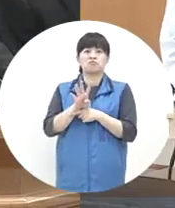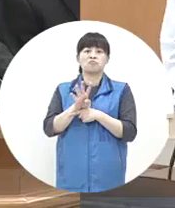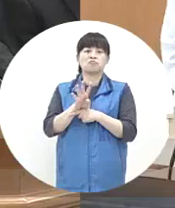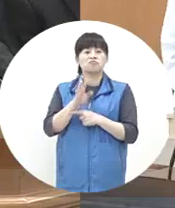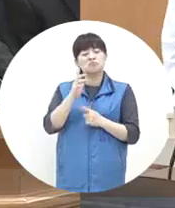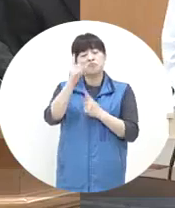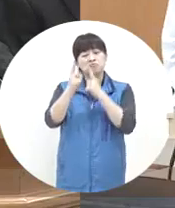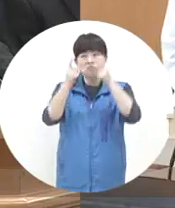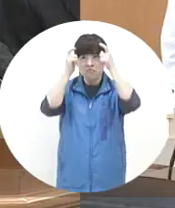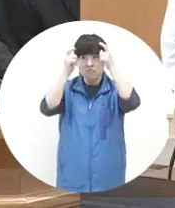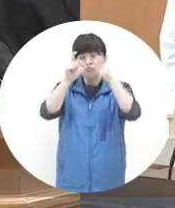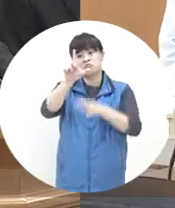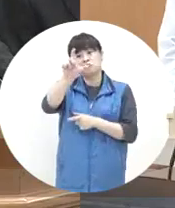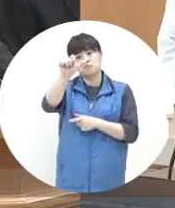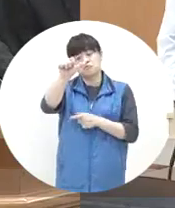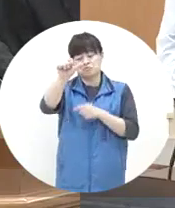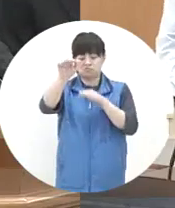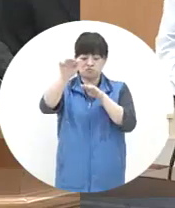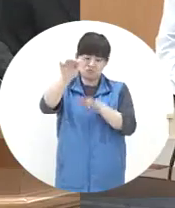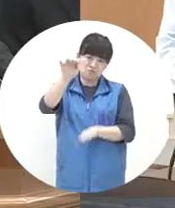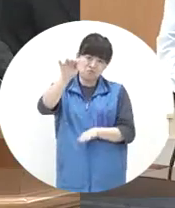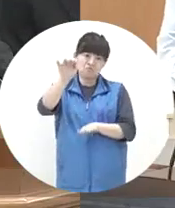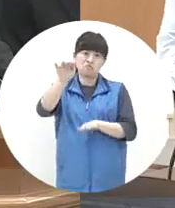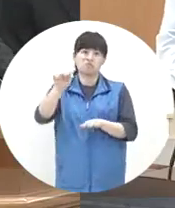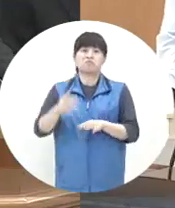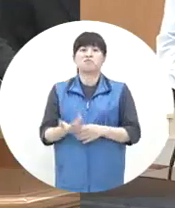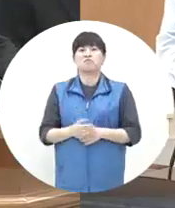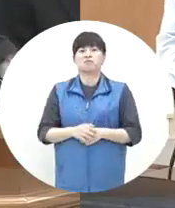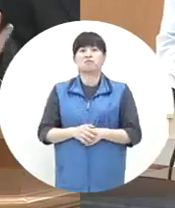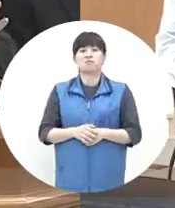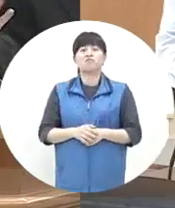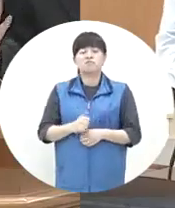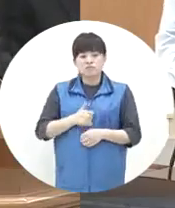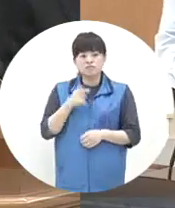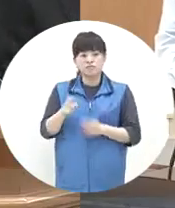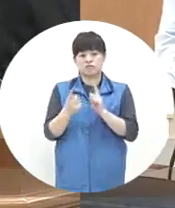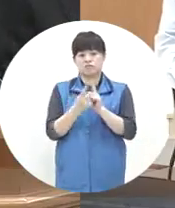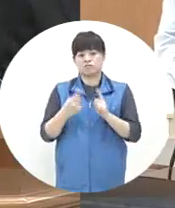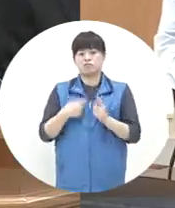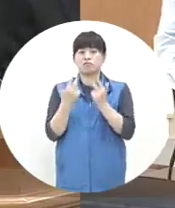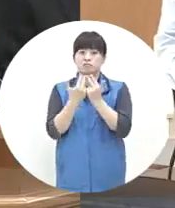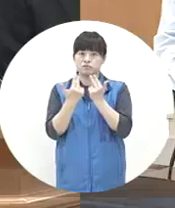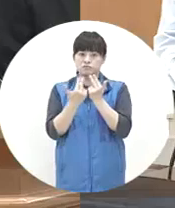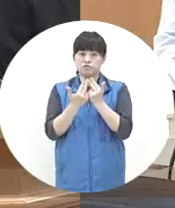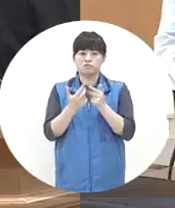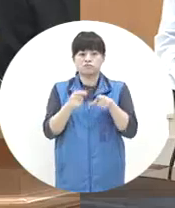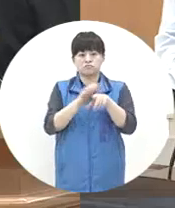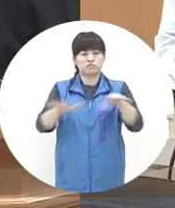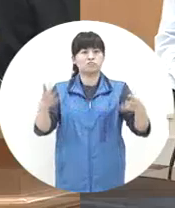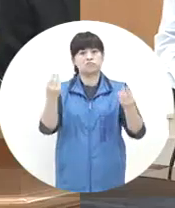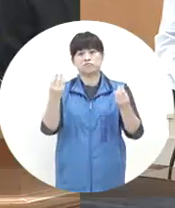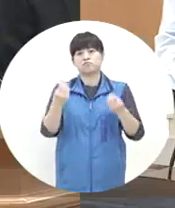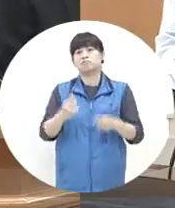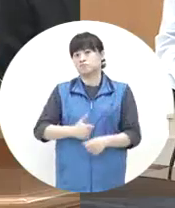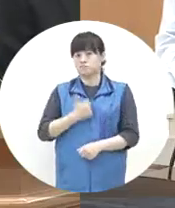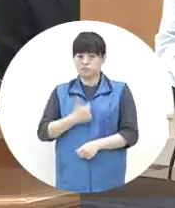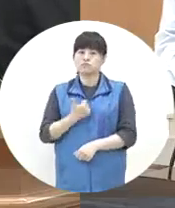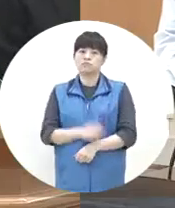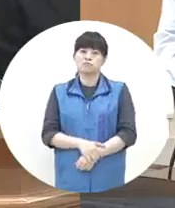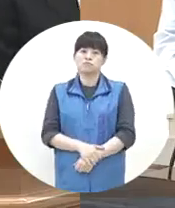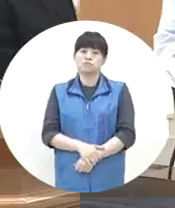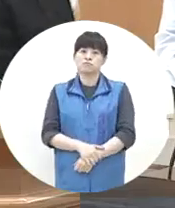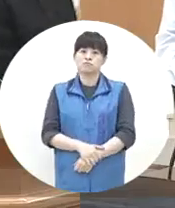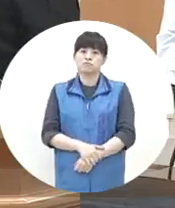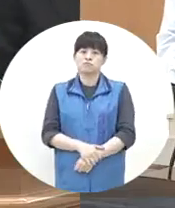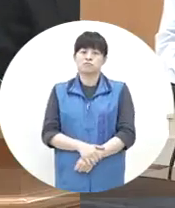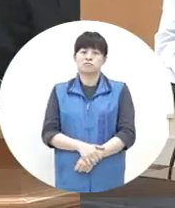高雄市65%还低啊！哈，所以其实这个对新北市来讲都很不公平了、啊、哈。 对， 那我